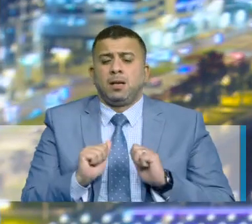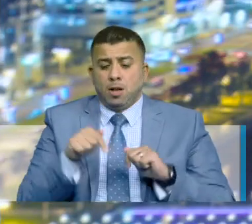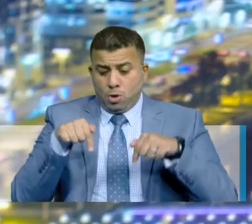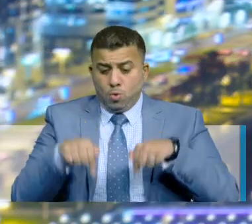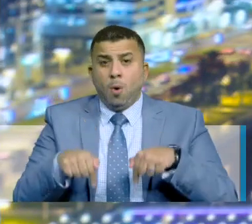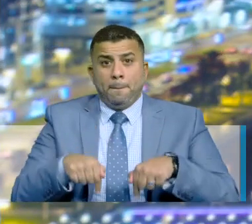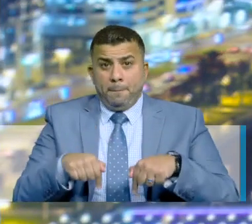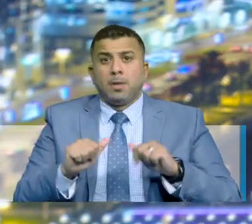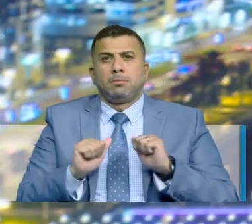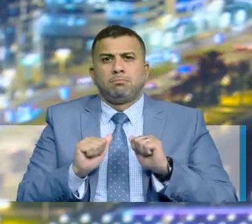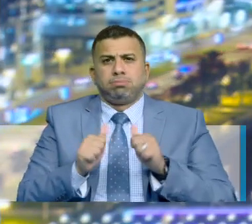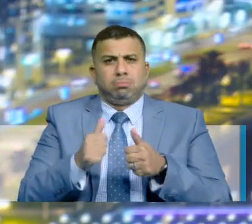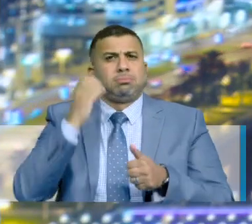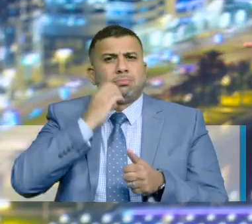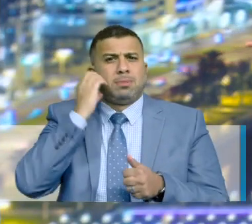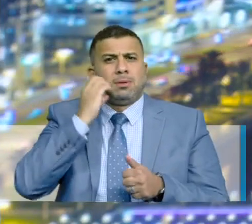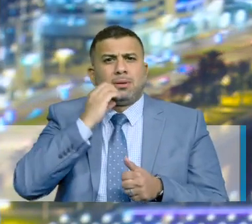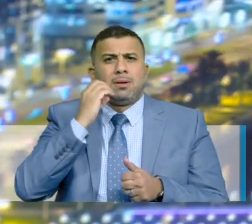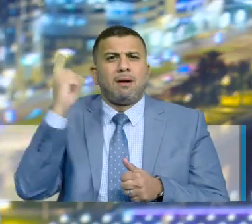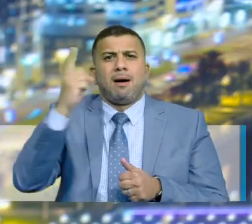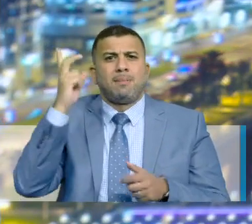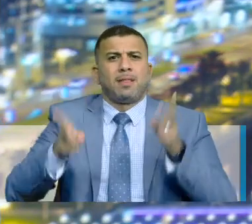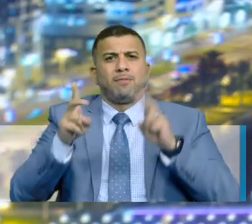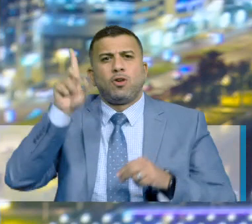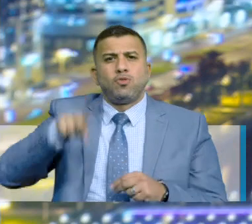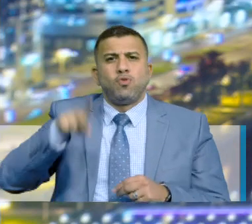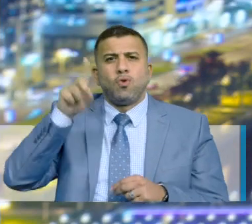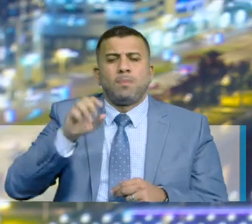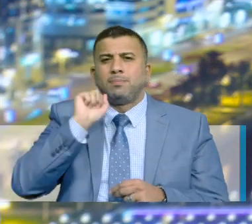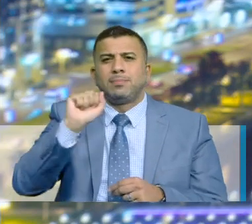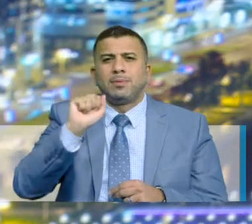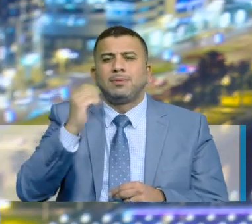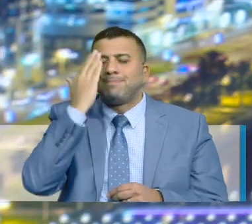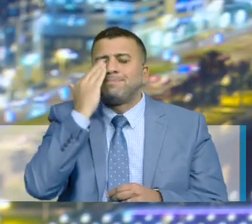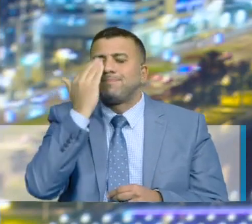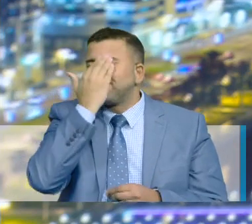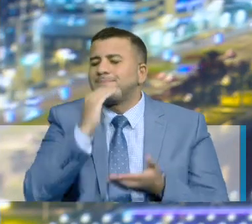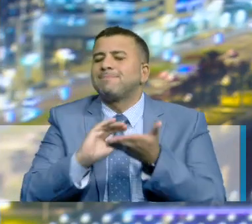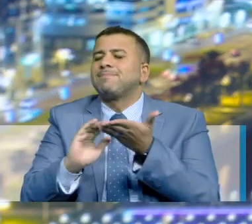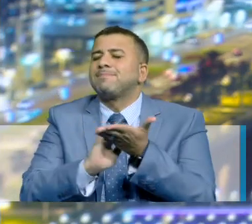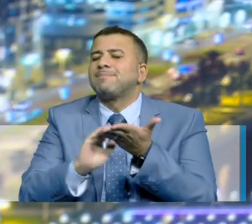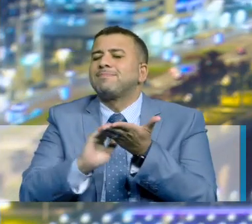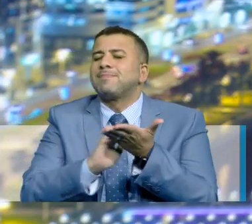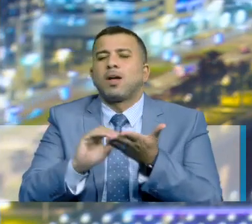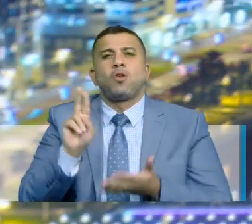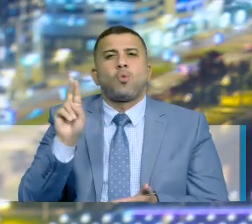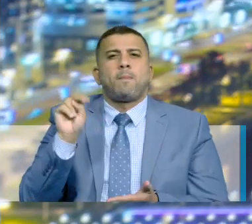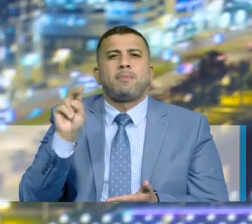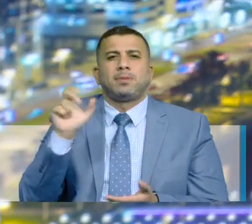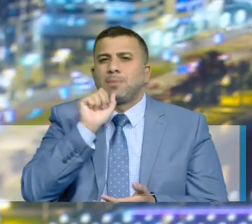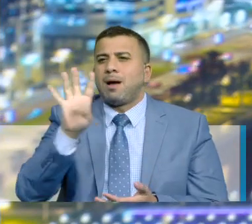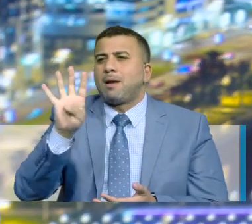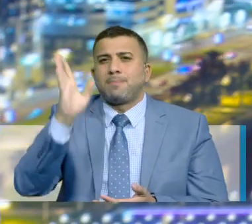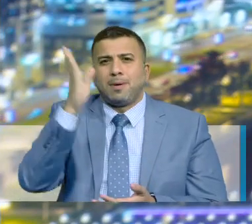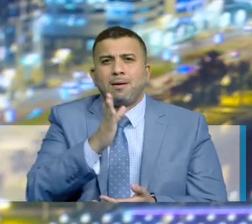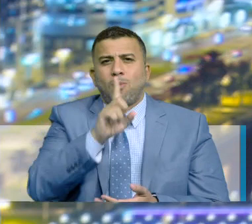اليوم ما تشاركوا دوله الامارات العالم احتفاله باليوم العالمي للغه البريل الذي اقرته الامم المتحده في الرابعه من